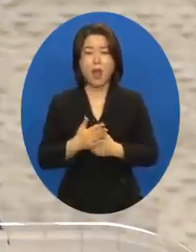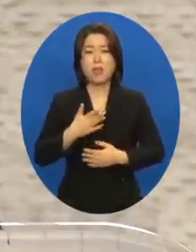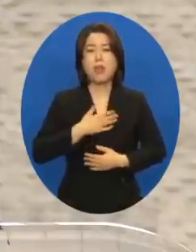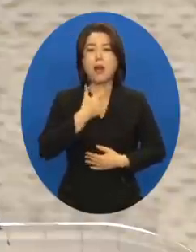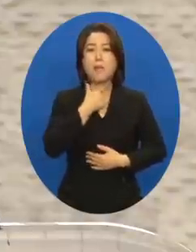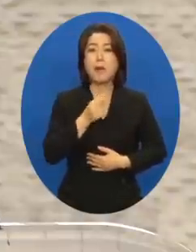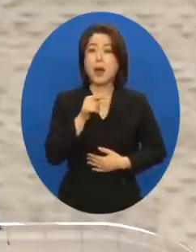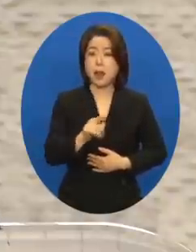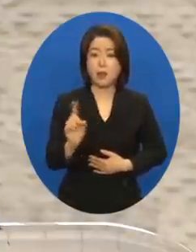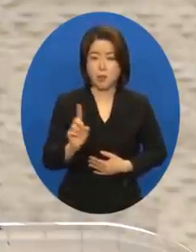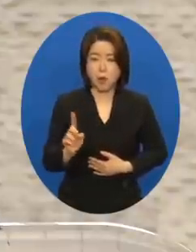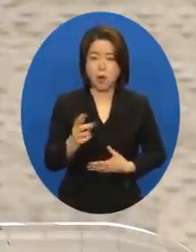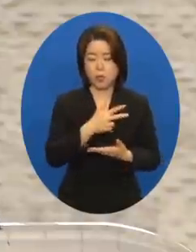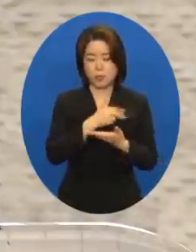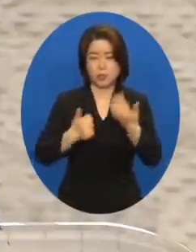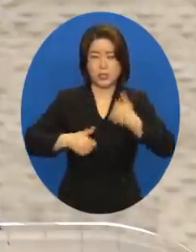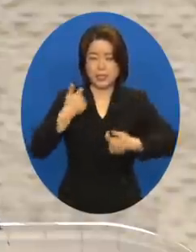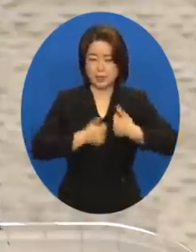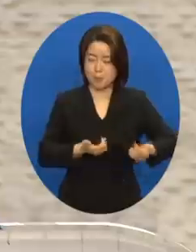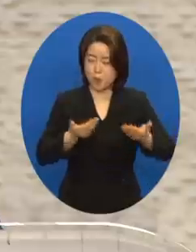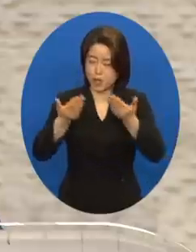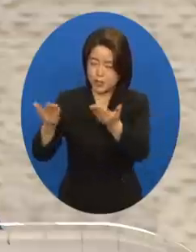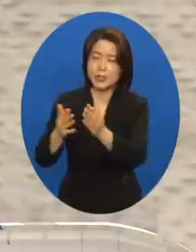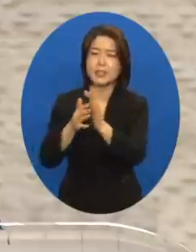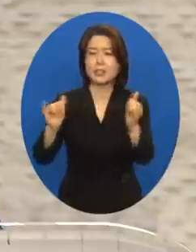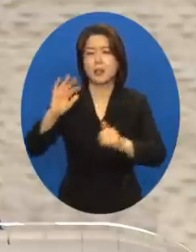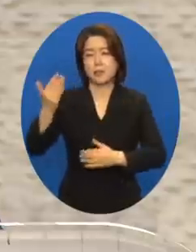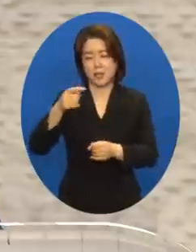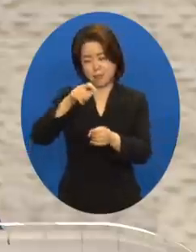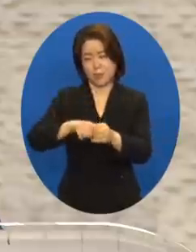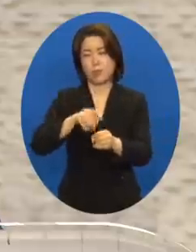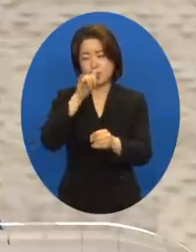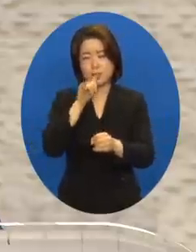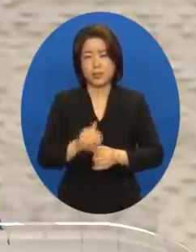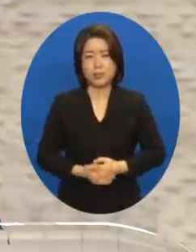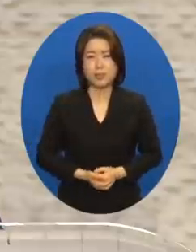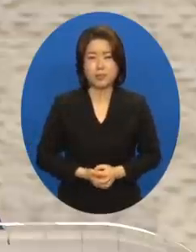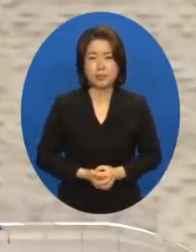것은 주님을 기쁘게 해드리는 사람이 되는 것입니다